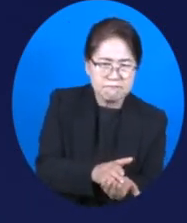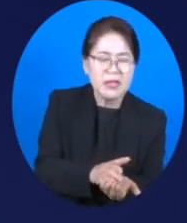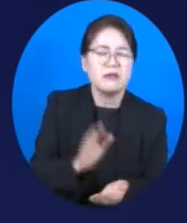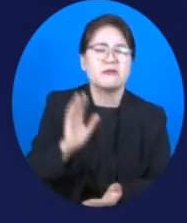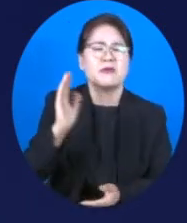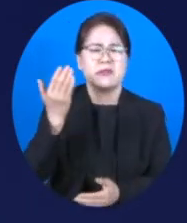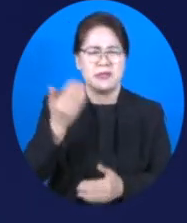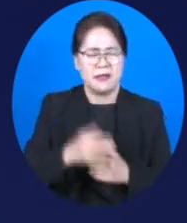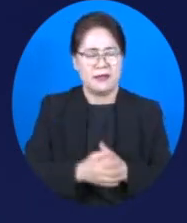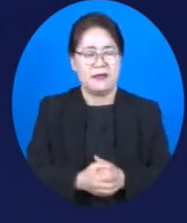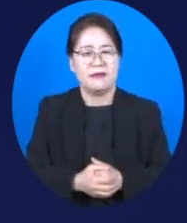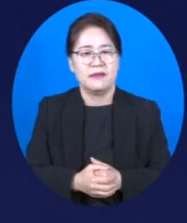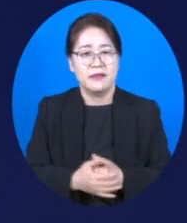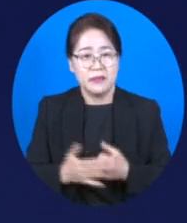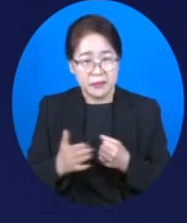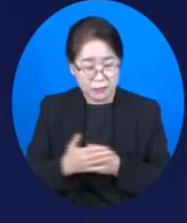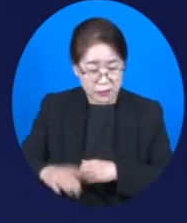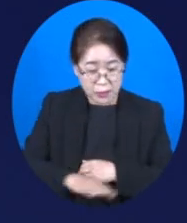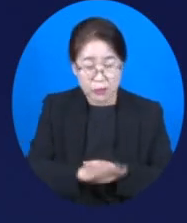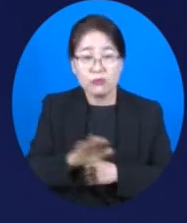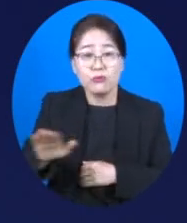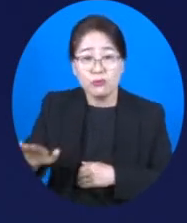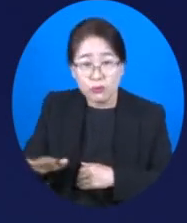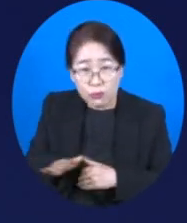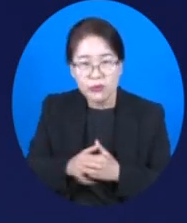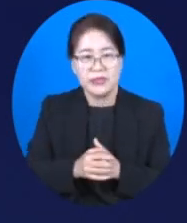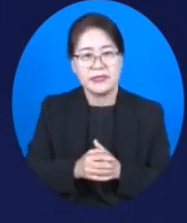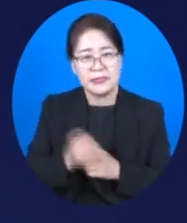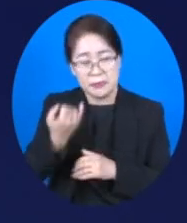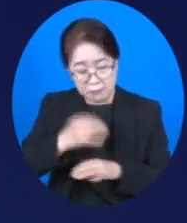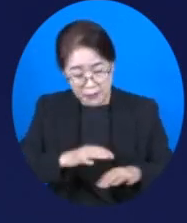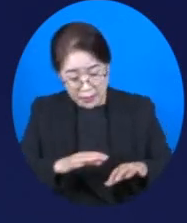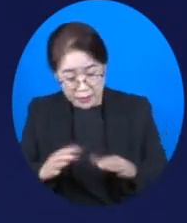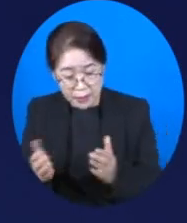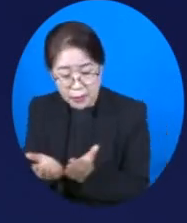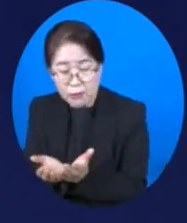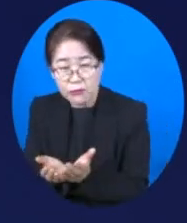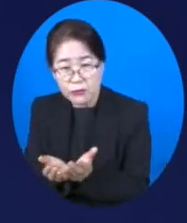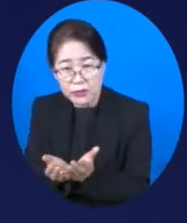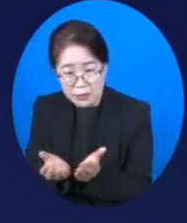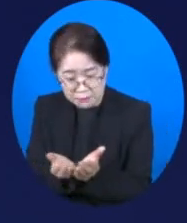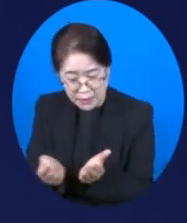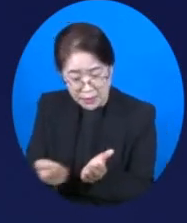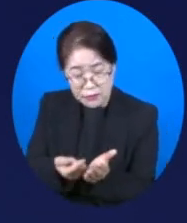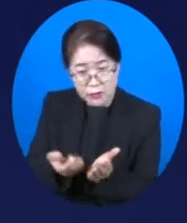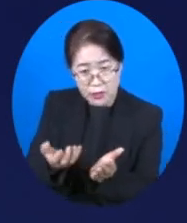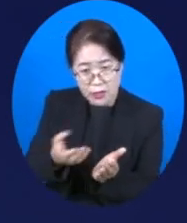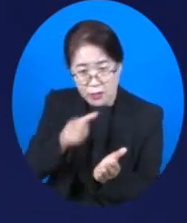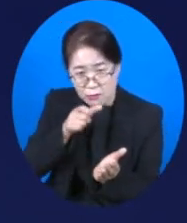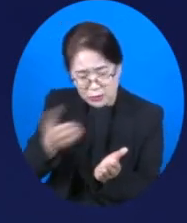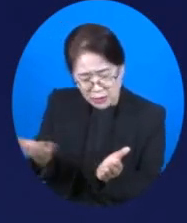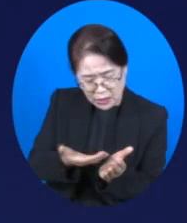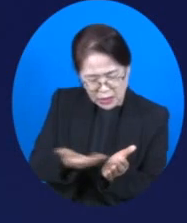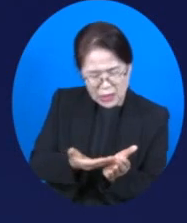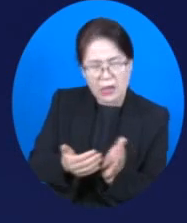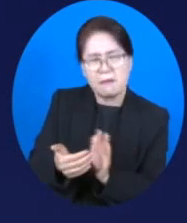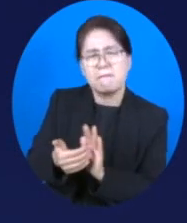것입니다. 그러므로 우리는요 바다의 물이 배 안으로 들어오지 못하게 해야 된다는